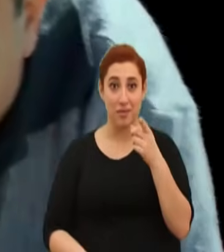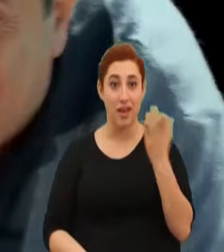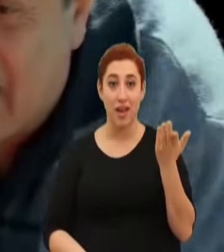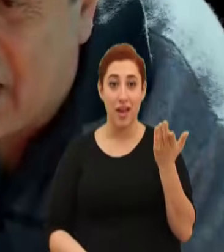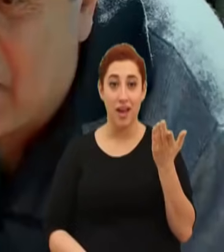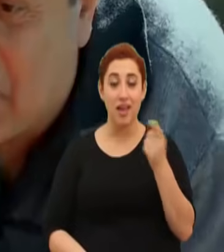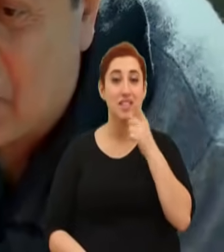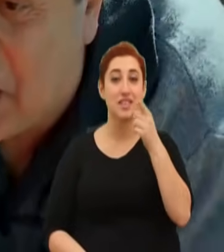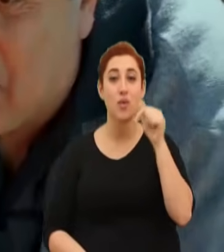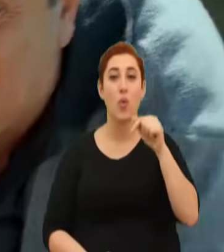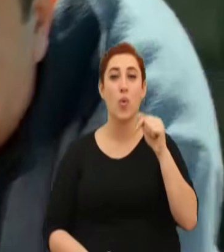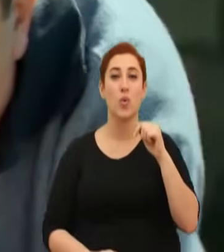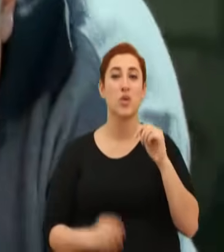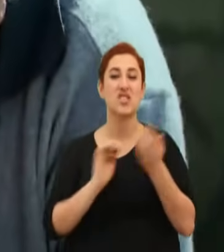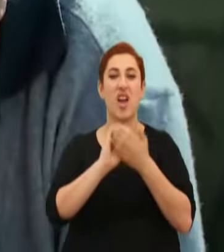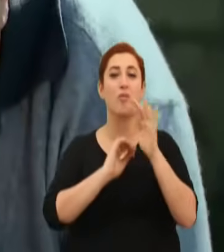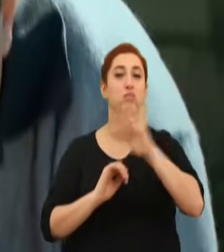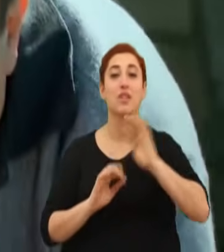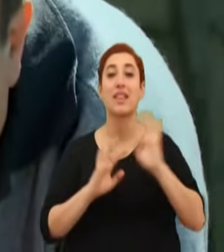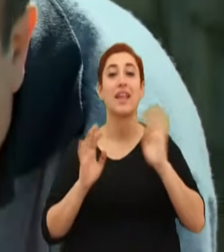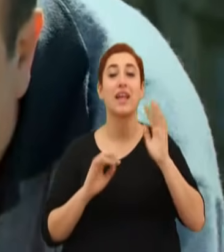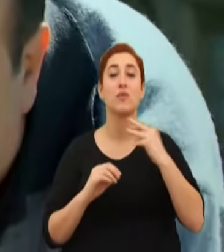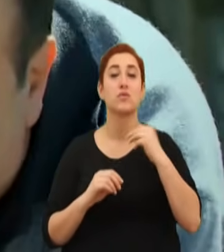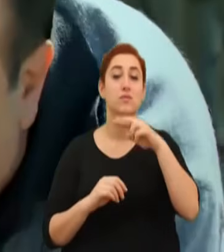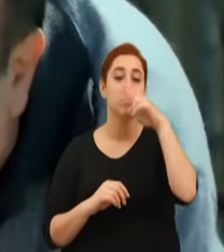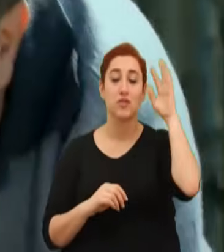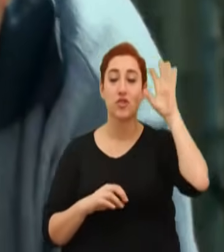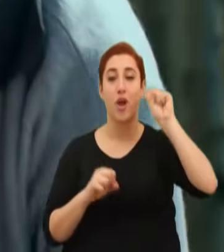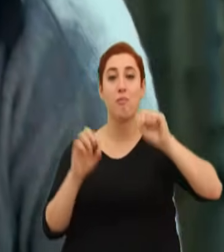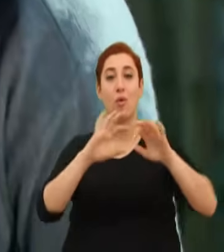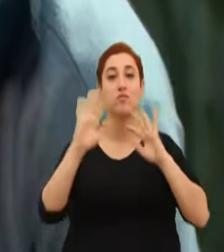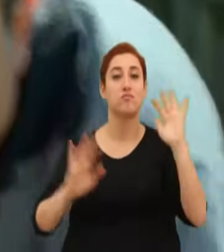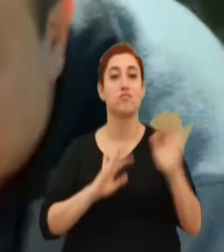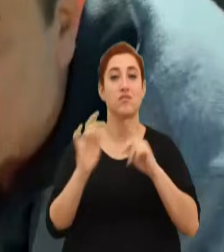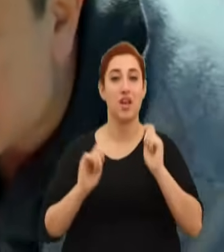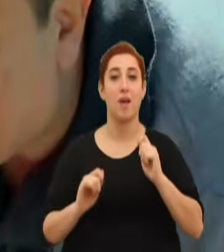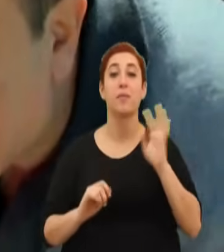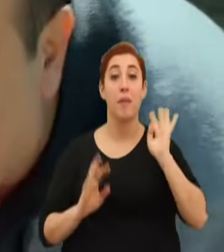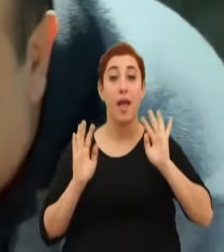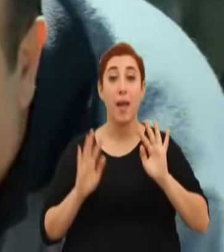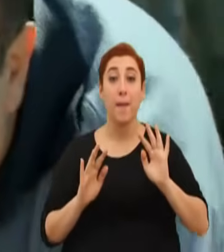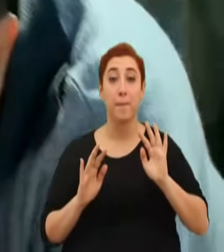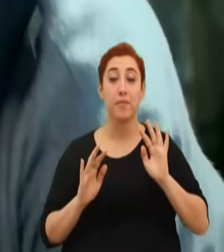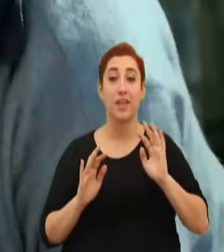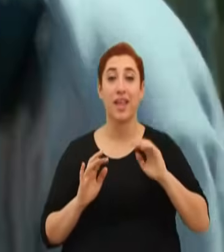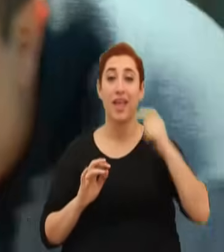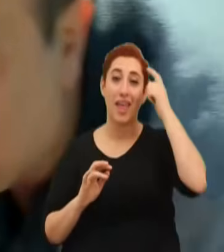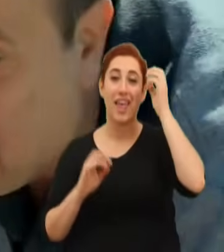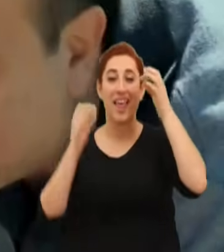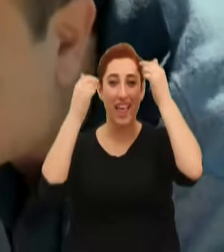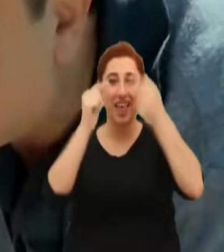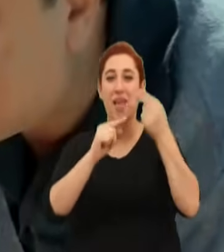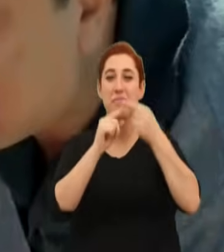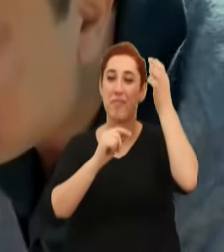He? Seni öyle kuru sabunla değil, lavantalı şampuanla yıkadım. Hem de kepeğe karşı